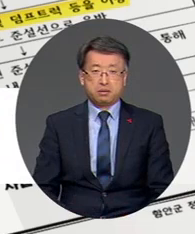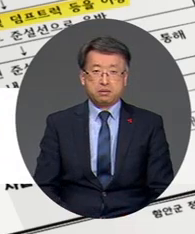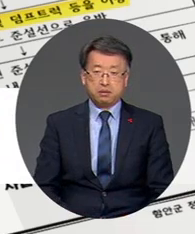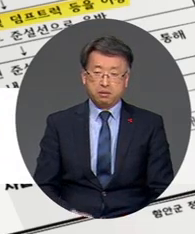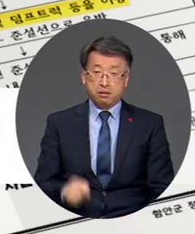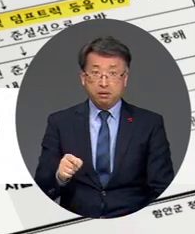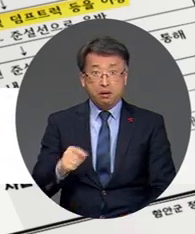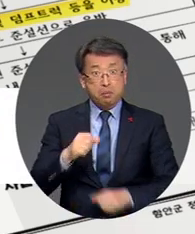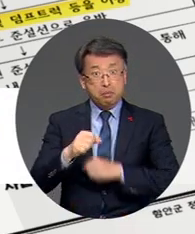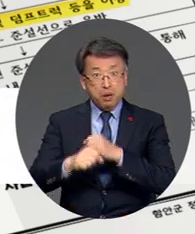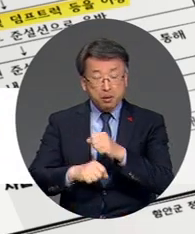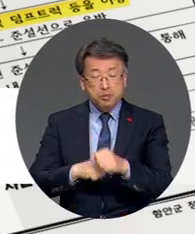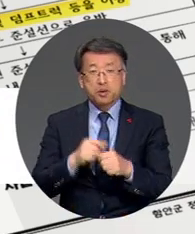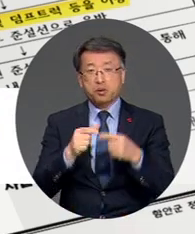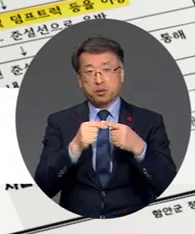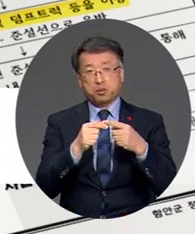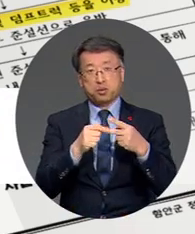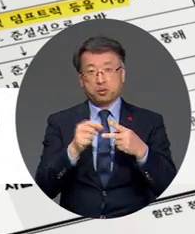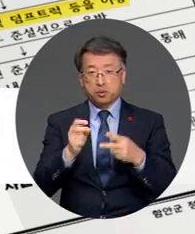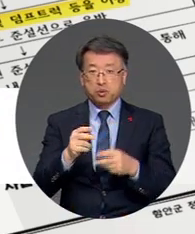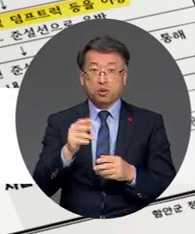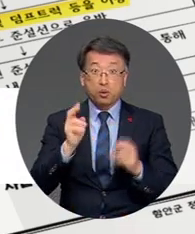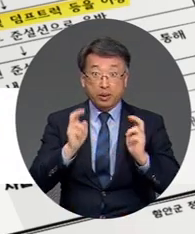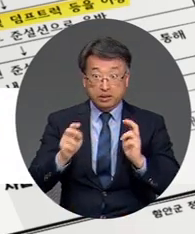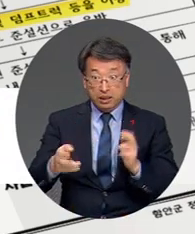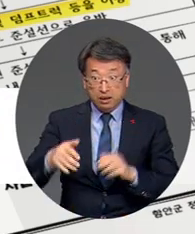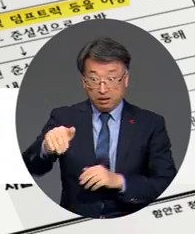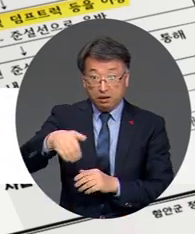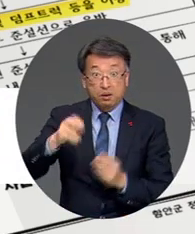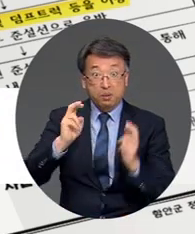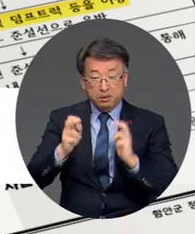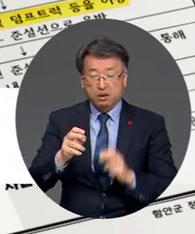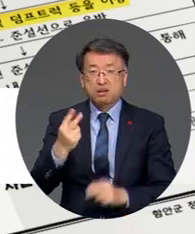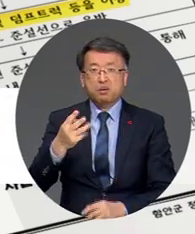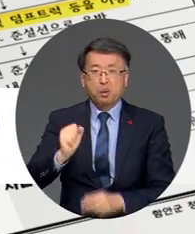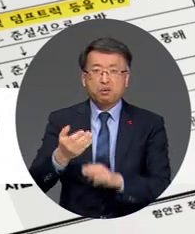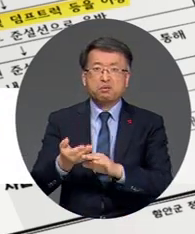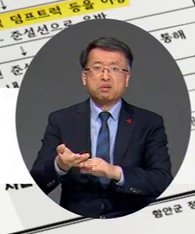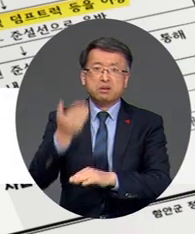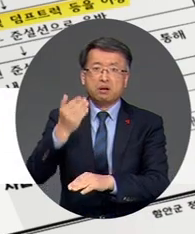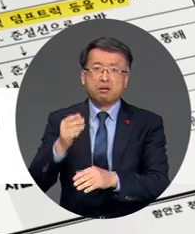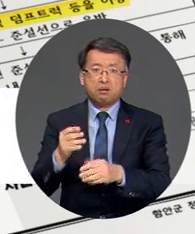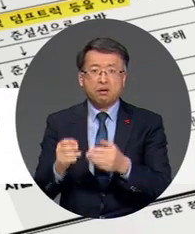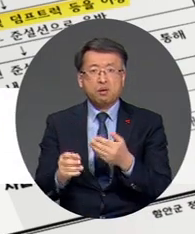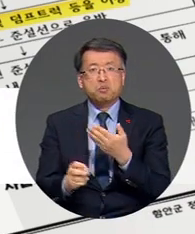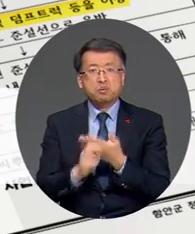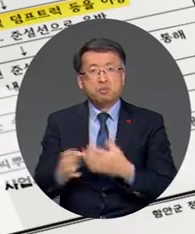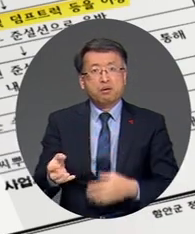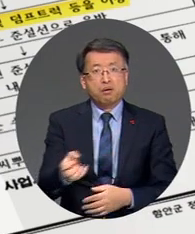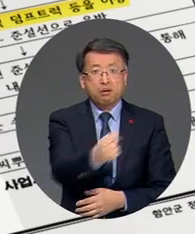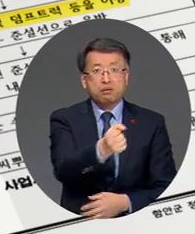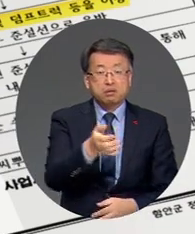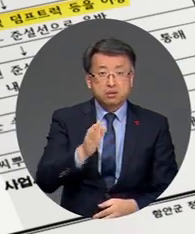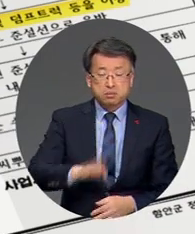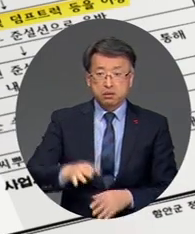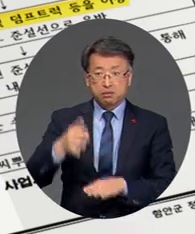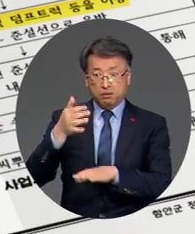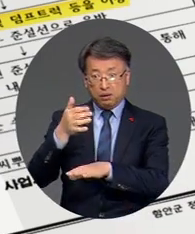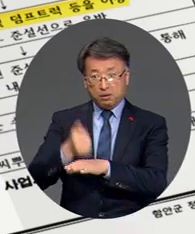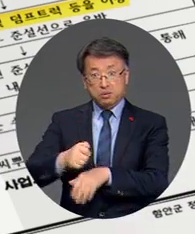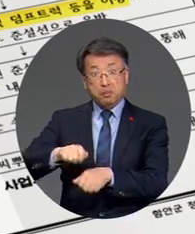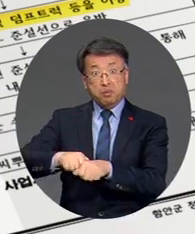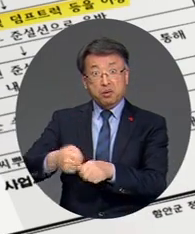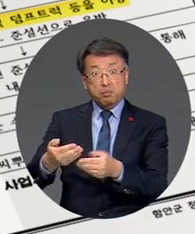않고 업체가 2억 원 넘게 받아가는 등 관리 감독의 허점이 드러났지만 처분을 받은 담당자는 아무도